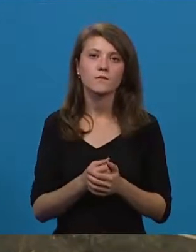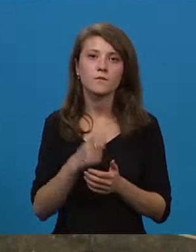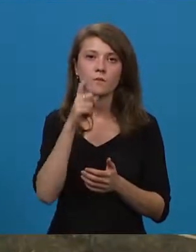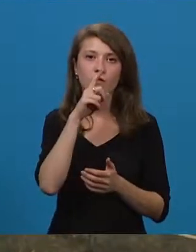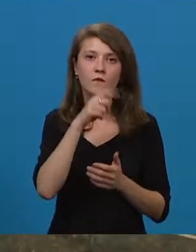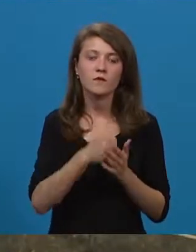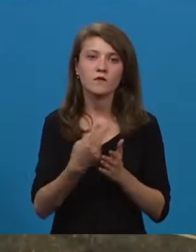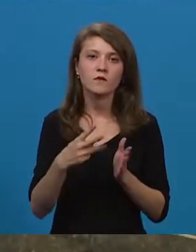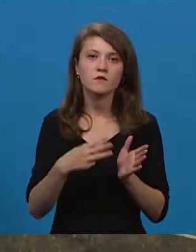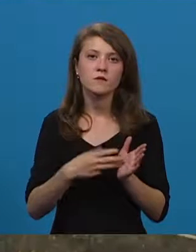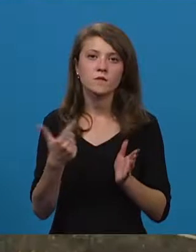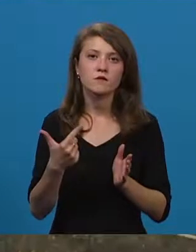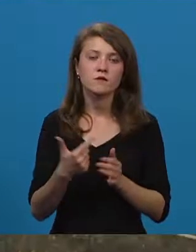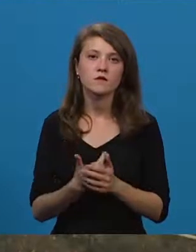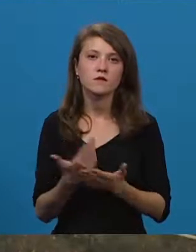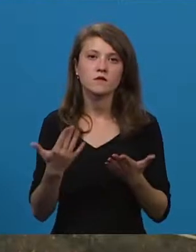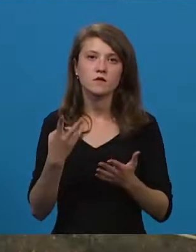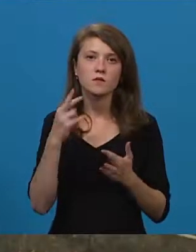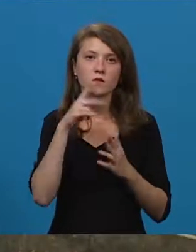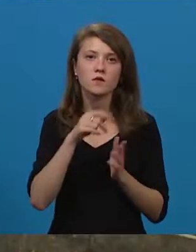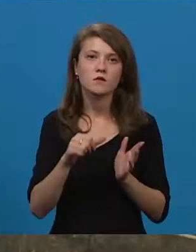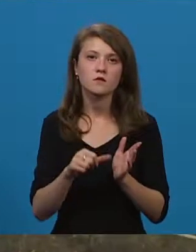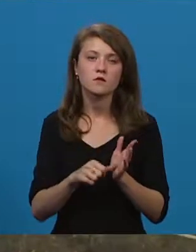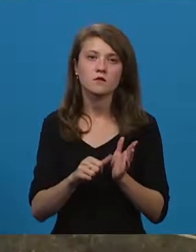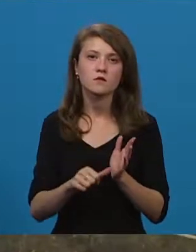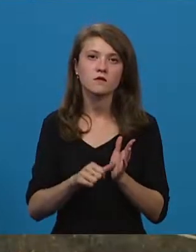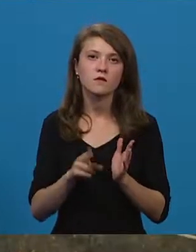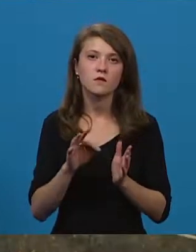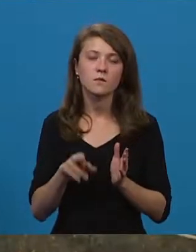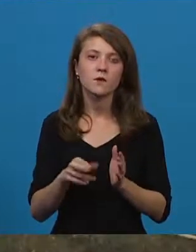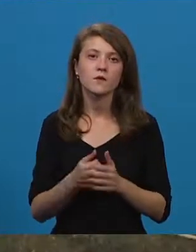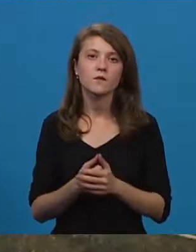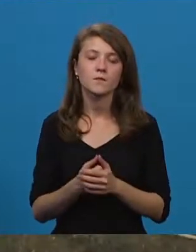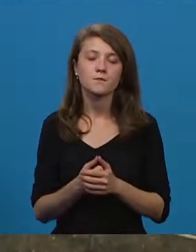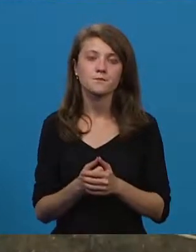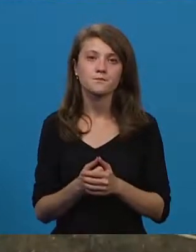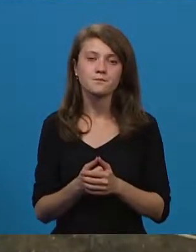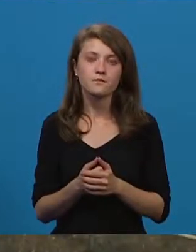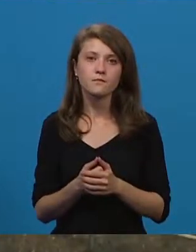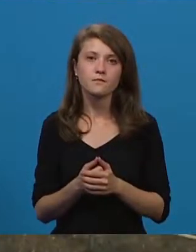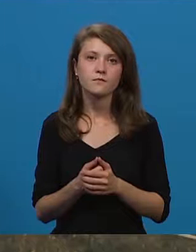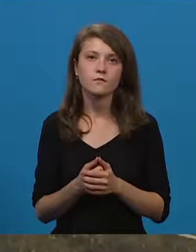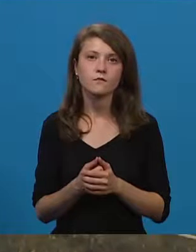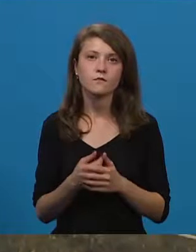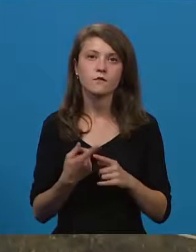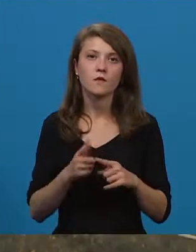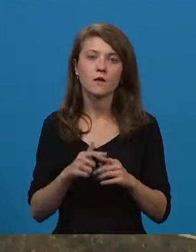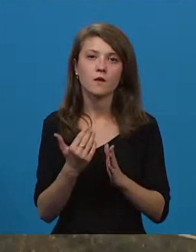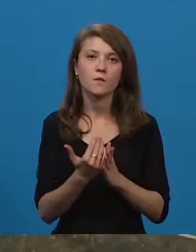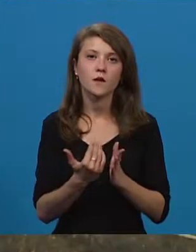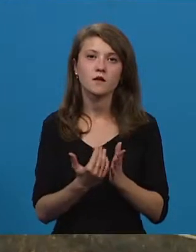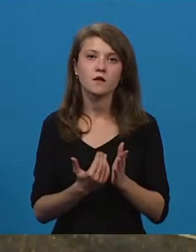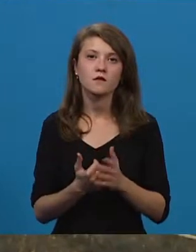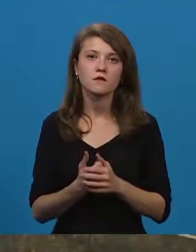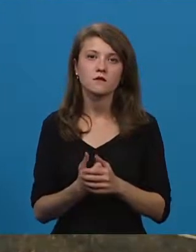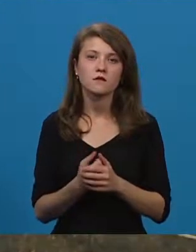28 гривень, якщо не помиляюсь, 60 копійок. І з цією ж компанією